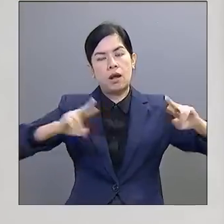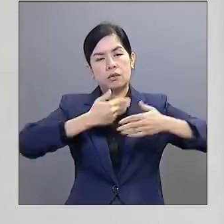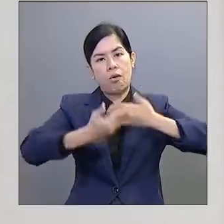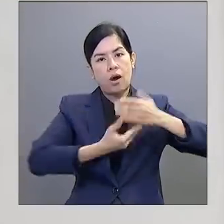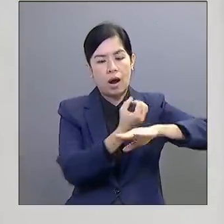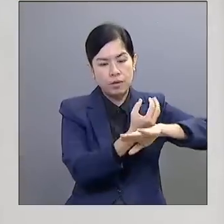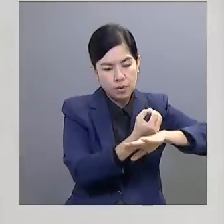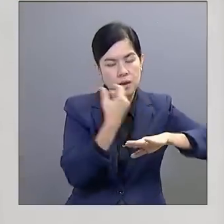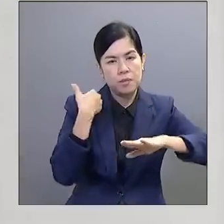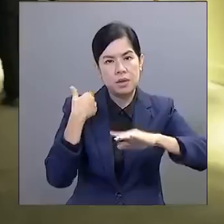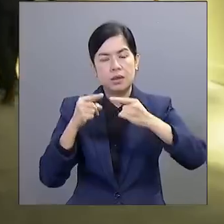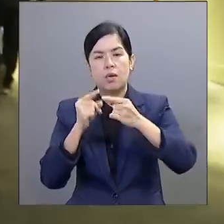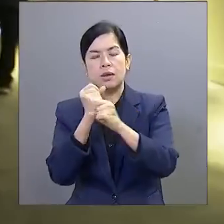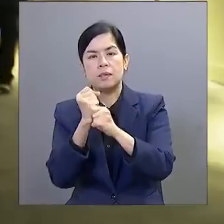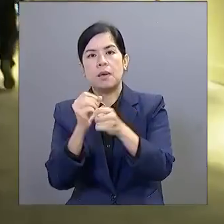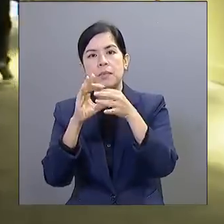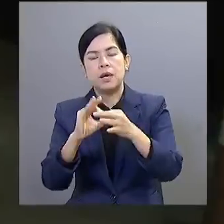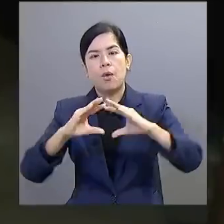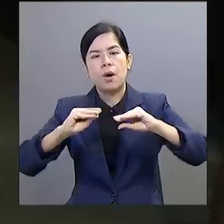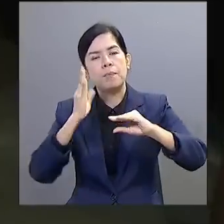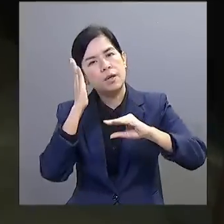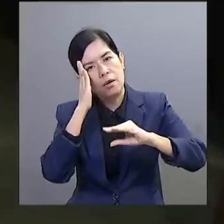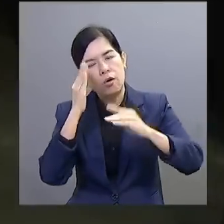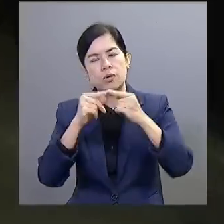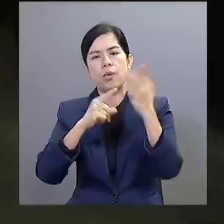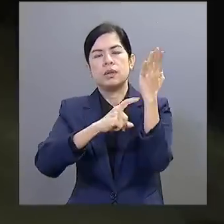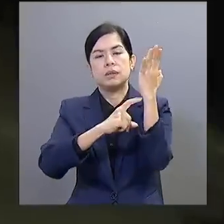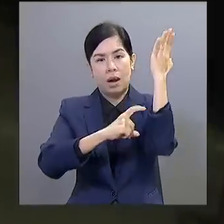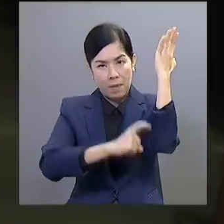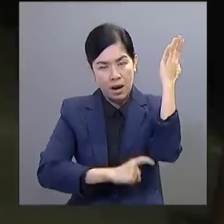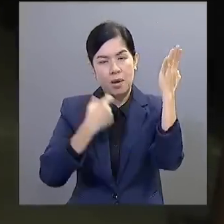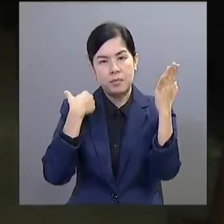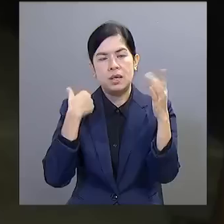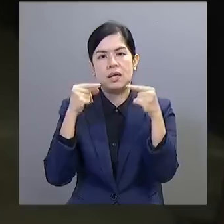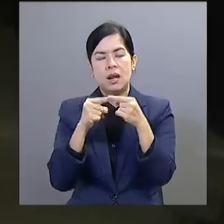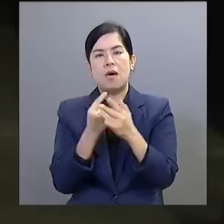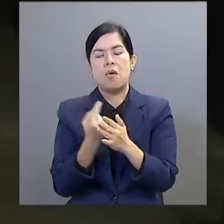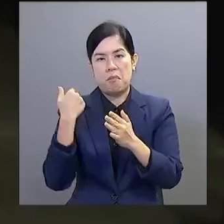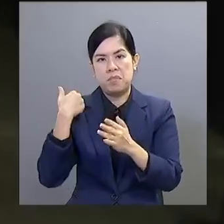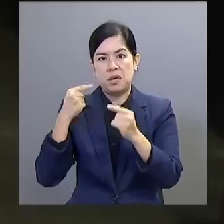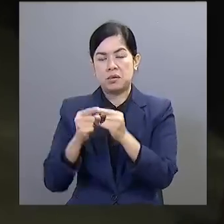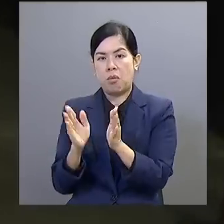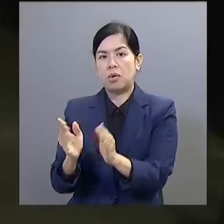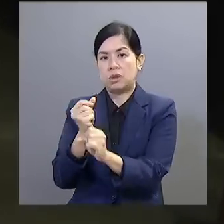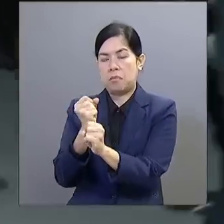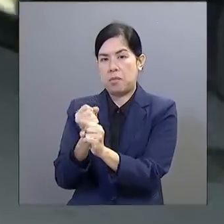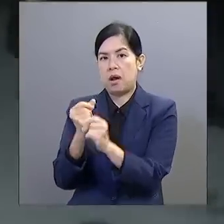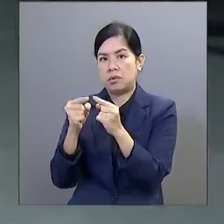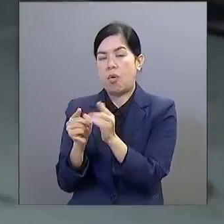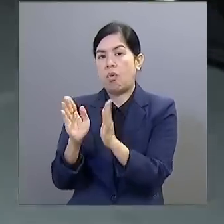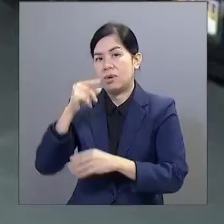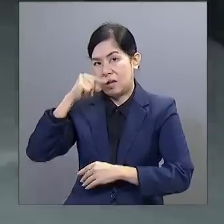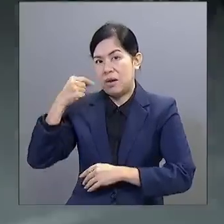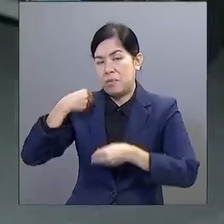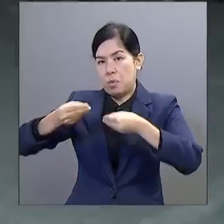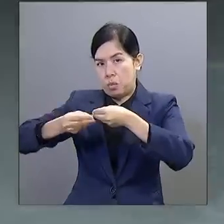ที่นอนยางพาราสมุนไพรเพื่อจำหน่ายให้กับนักท่องเที่ยวในภูเก็ตมีหุ้นส่วนเป็นคนไทยและก็ยอมรับว่าเปิดกิจ